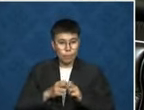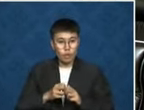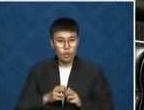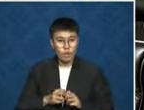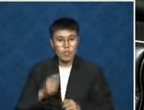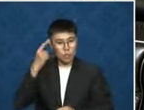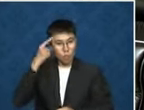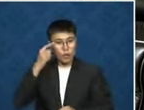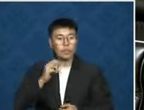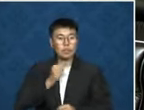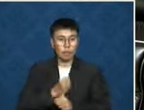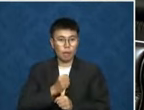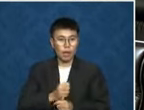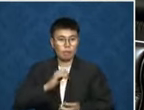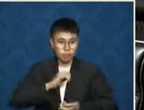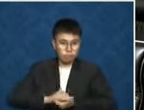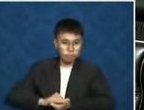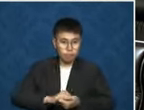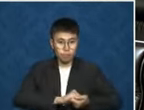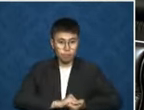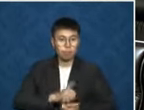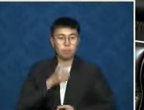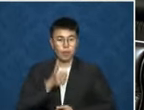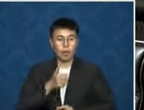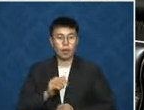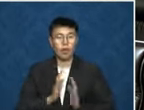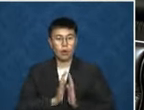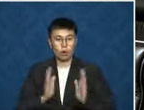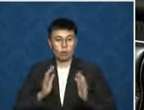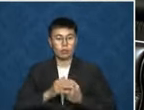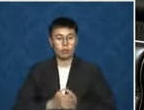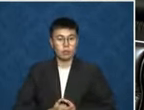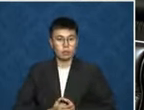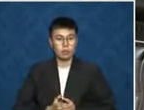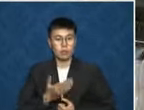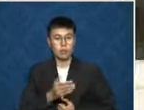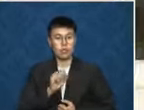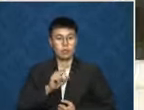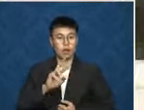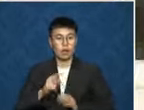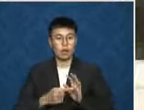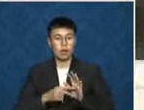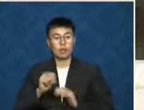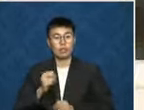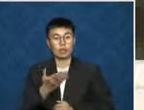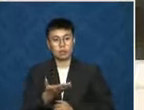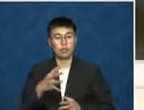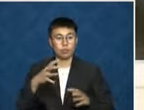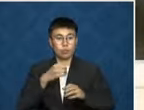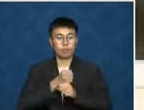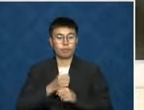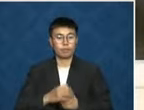ทำงานร่วมกันได้ครับขอบคุณครับ ครับขอบคุณครับเชิญท่านสรัญติมสุวรรณครับใช้สิทธิ์สรุปครับ